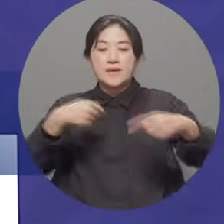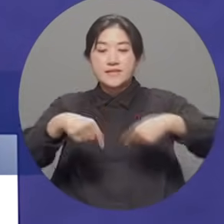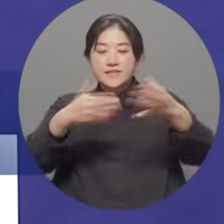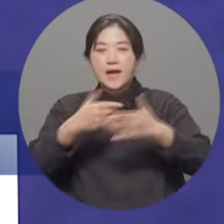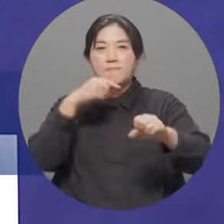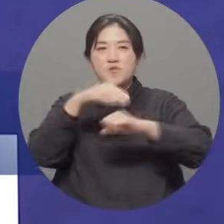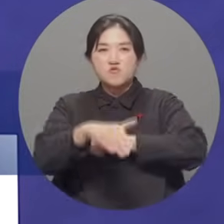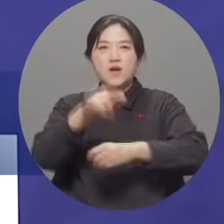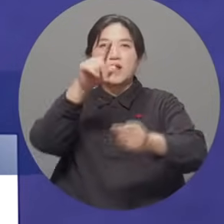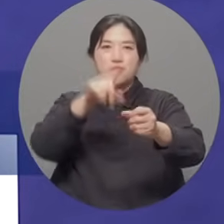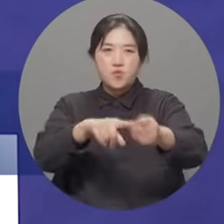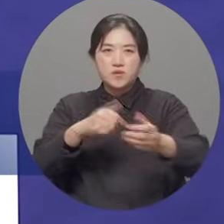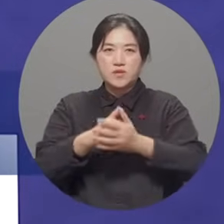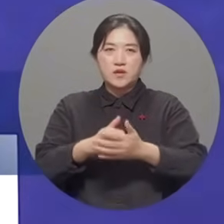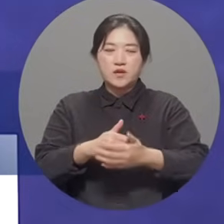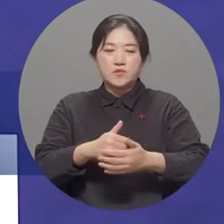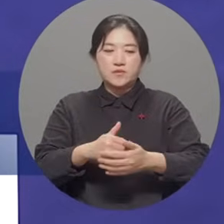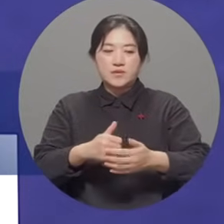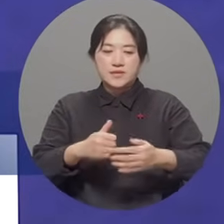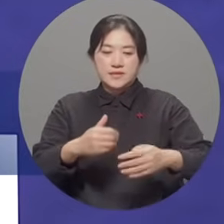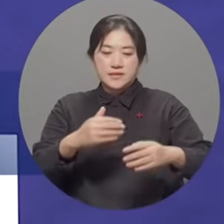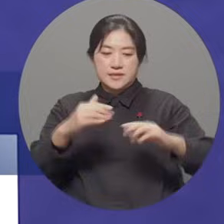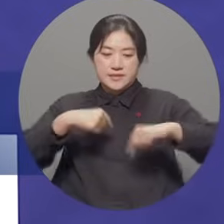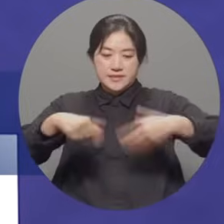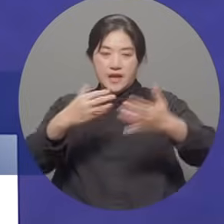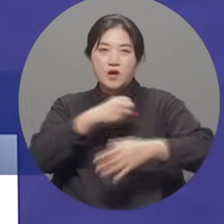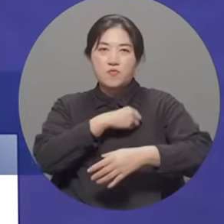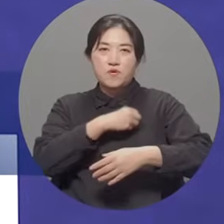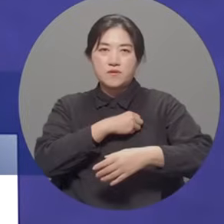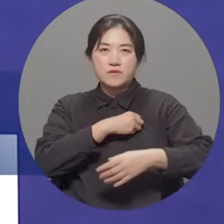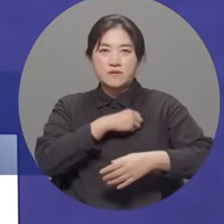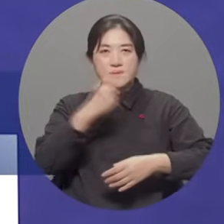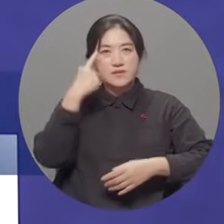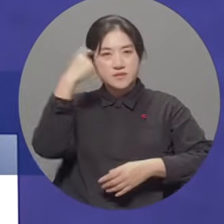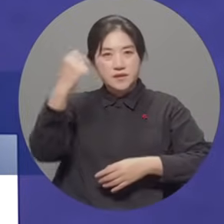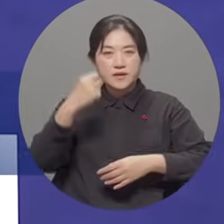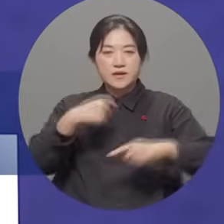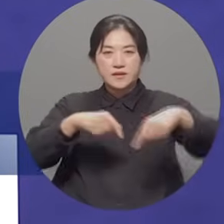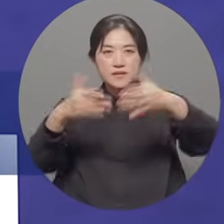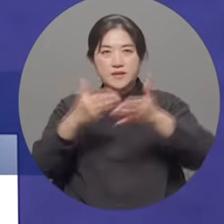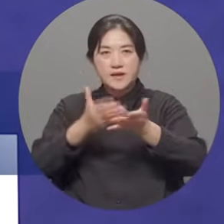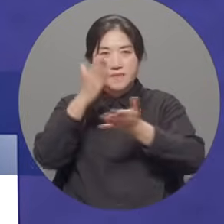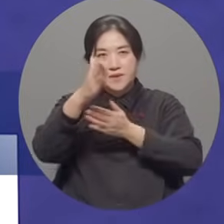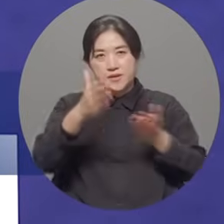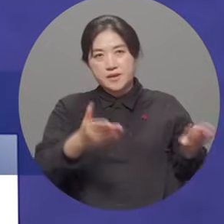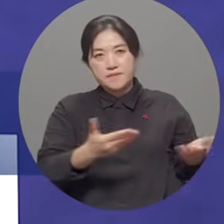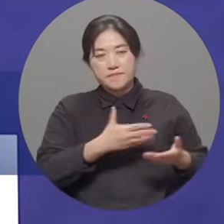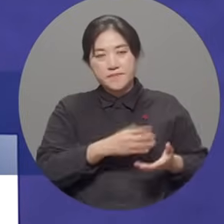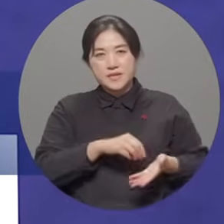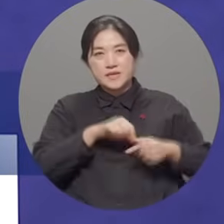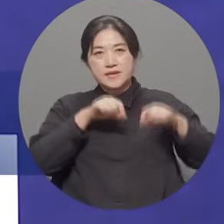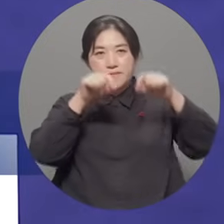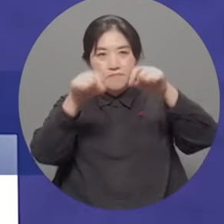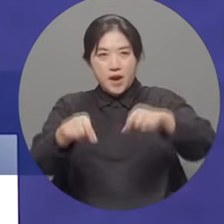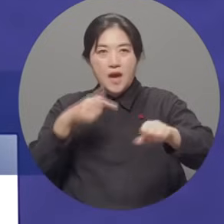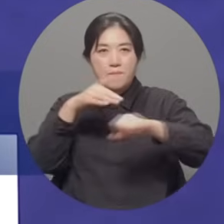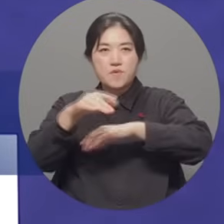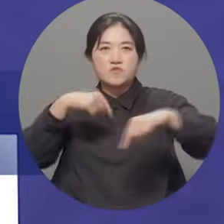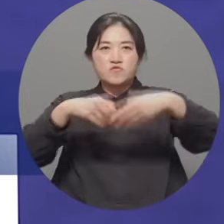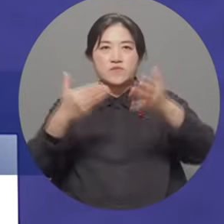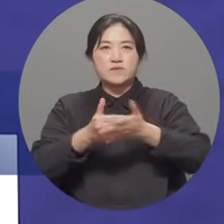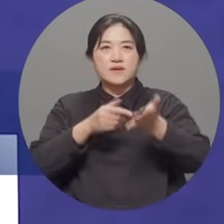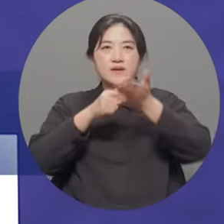측면에서 우리 당원들의 의사가 당의 의사에 많이 반영되는 그런 민주정당으로 나아가야